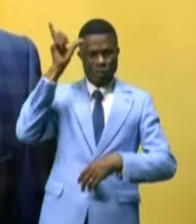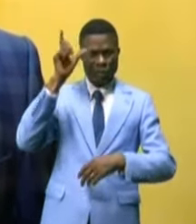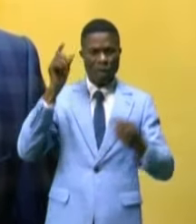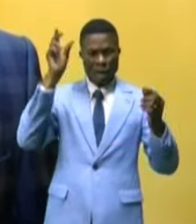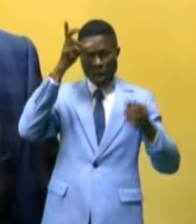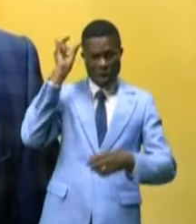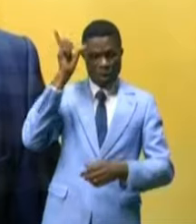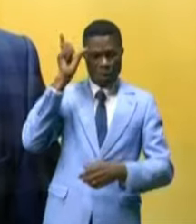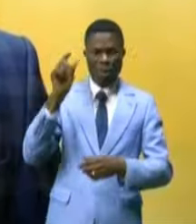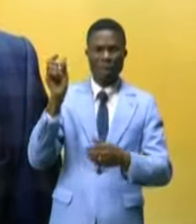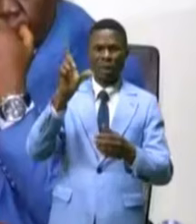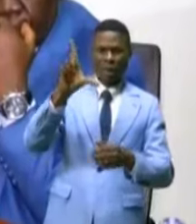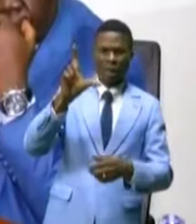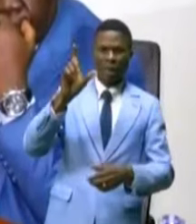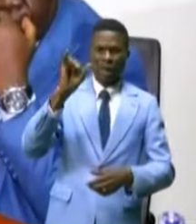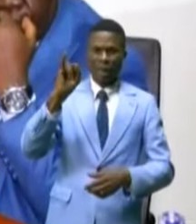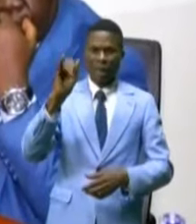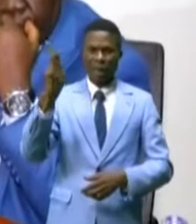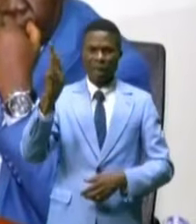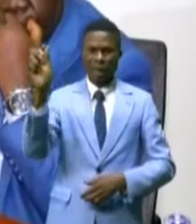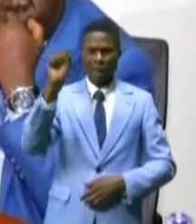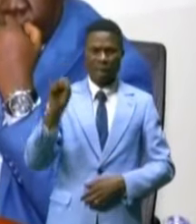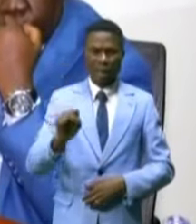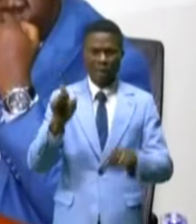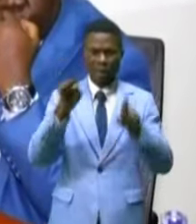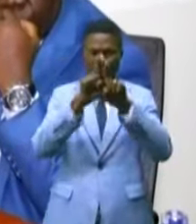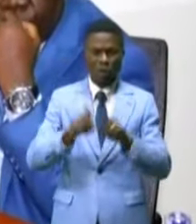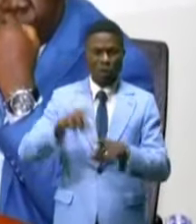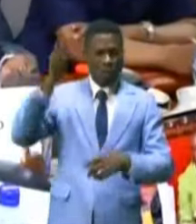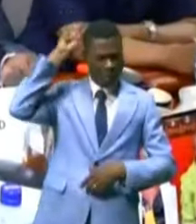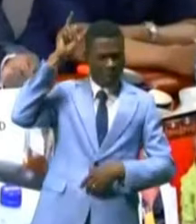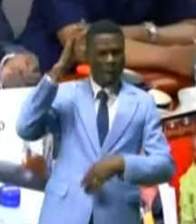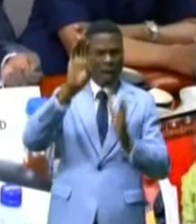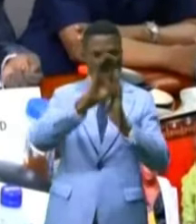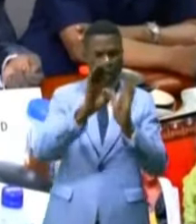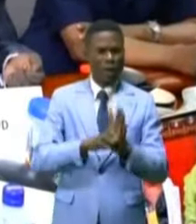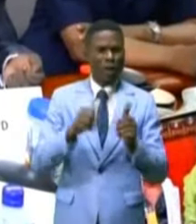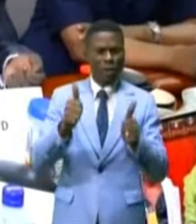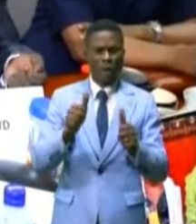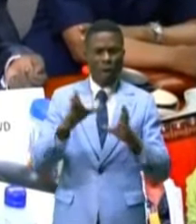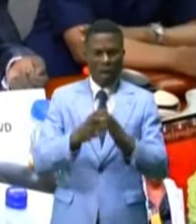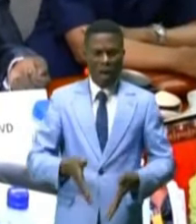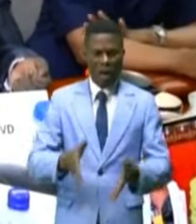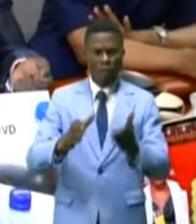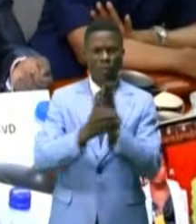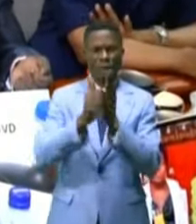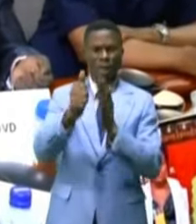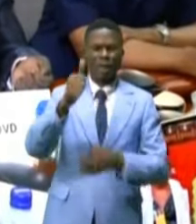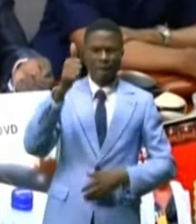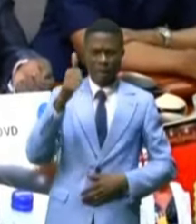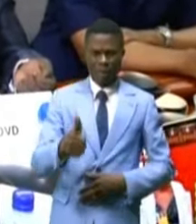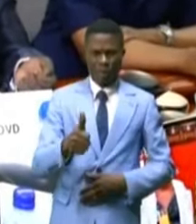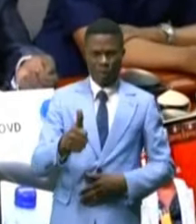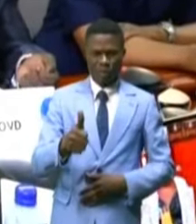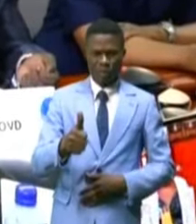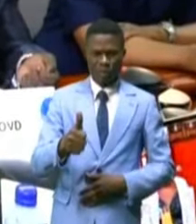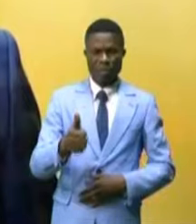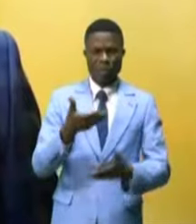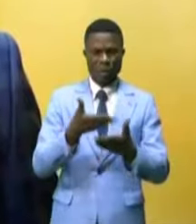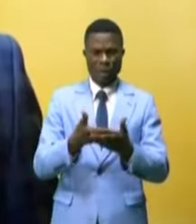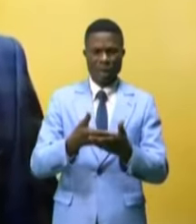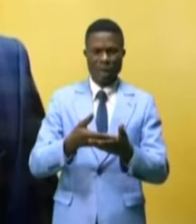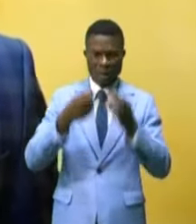à Likasi et de Likasi à Kolwezi dans les bonnes conditions avec une route de bonne qualité. Donc ça, c'est un